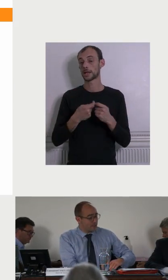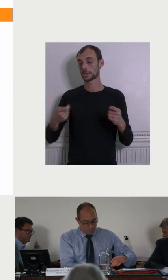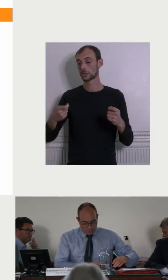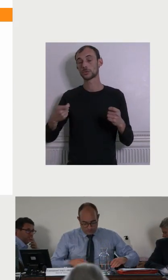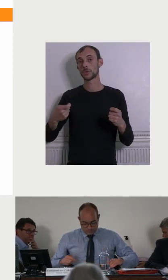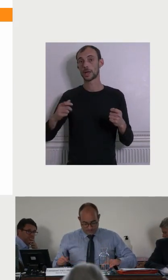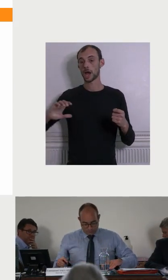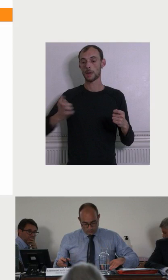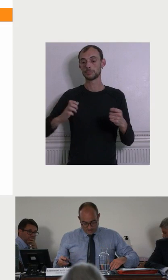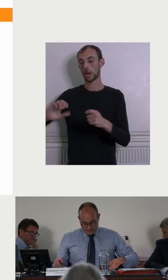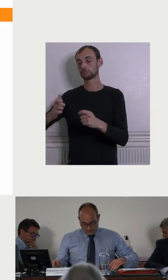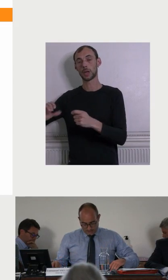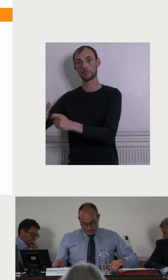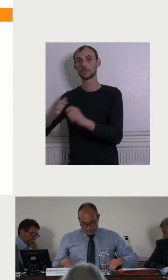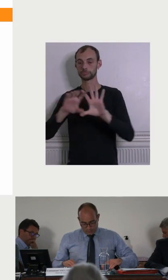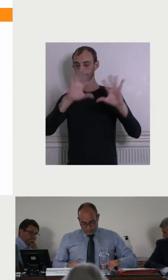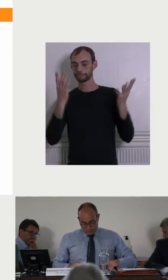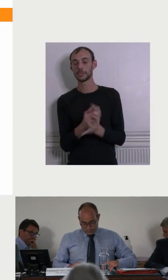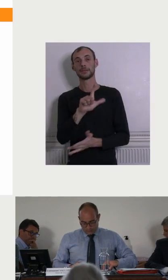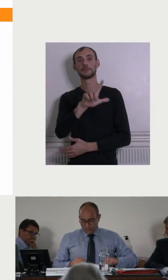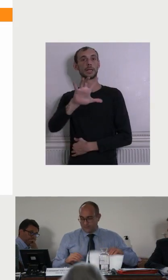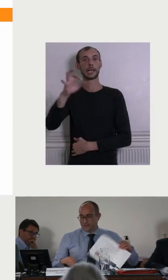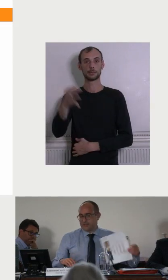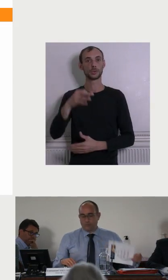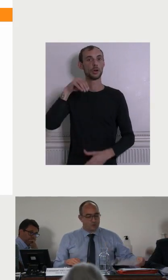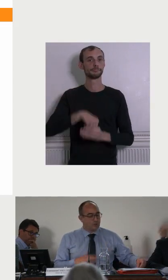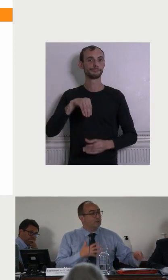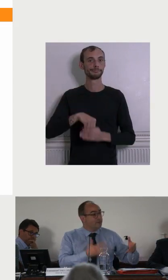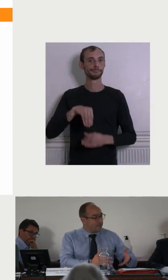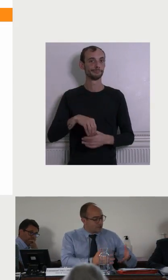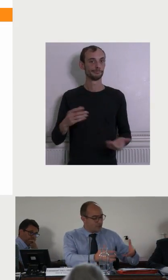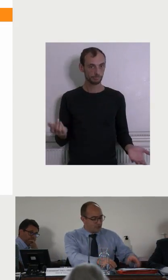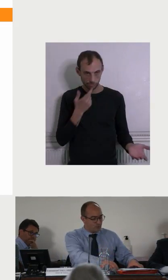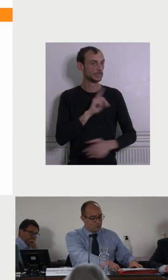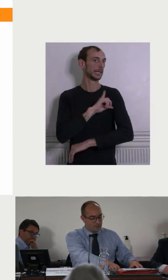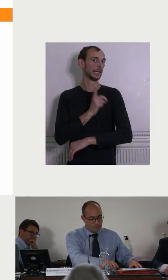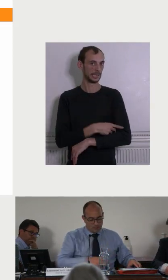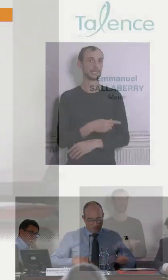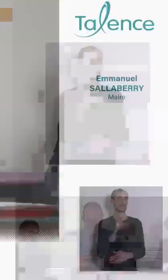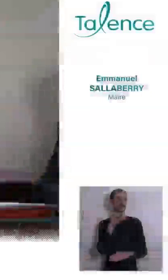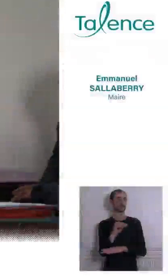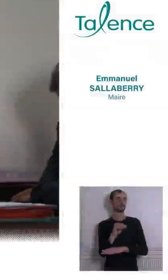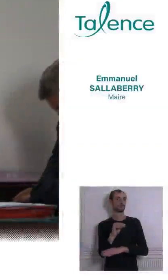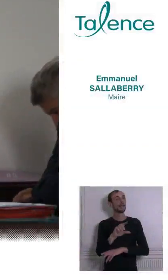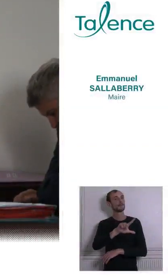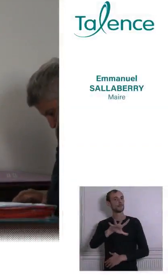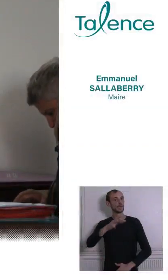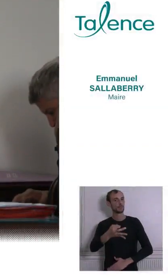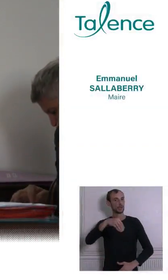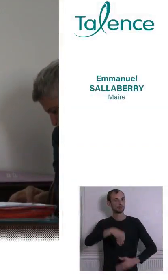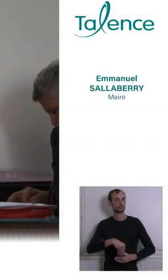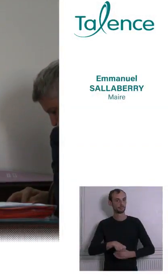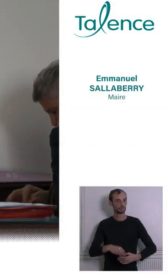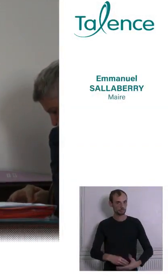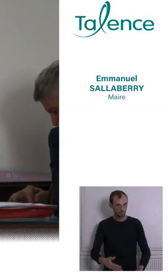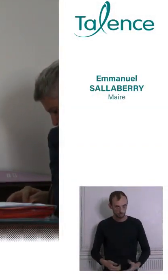publics. Un exemple, le bâtiment Pexoto aujourd'hui, la décision a été prise, en tout cas est prise, de